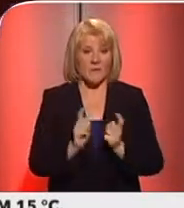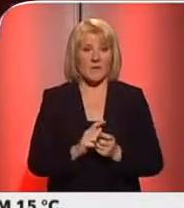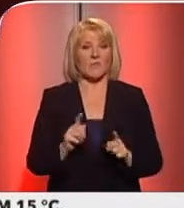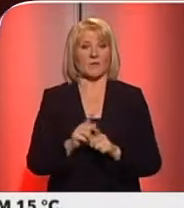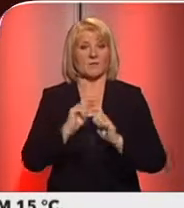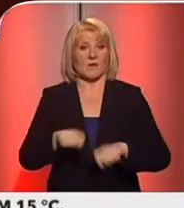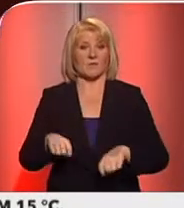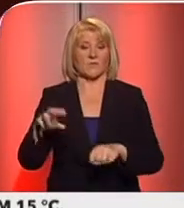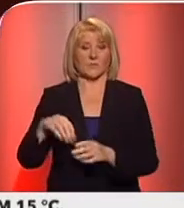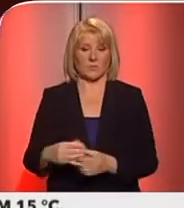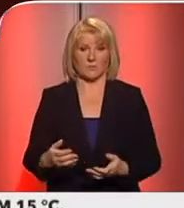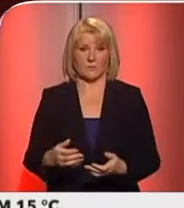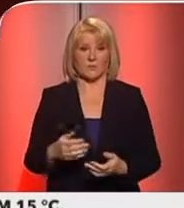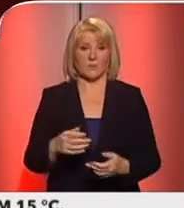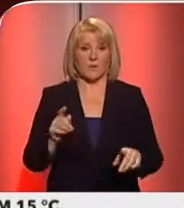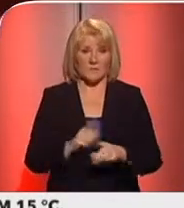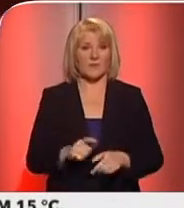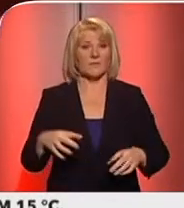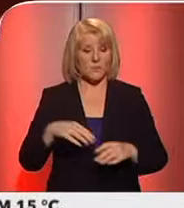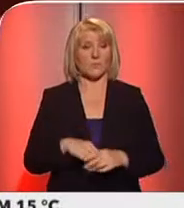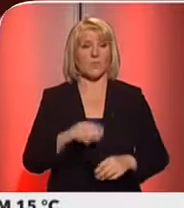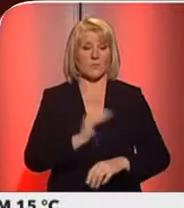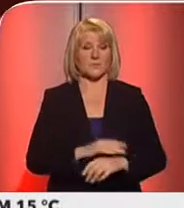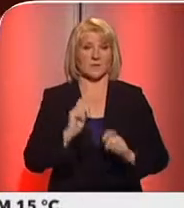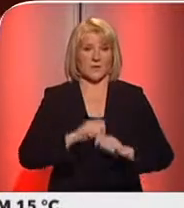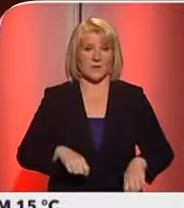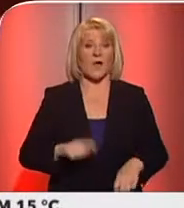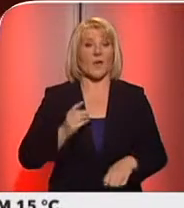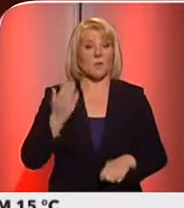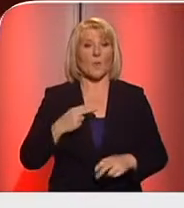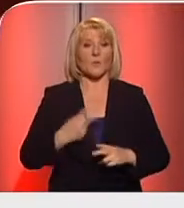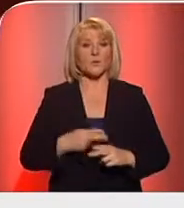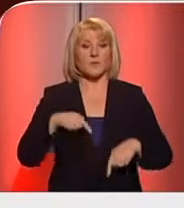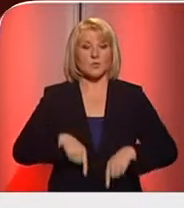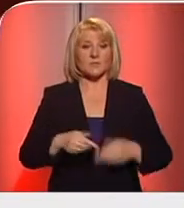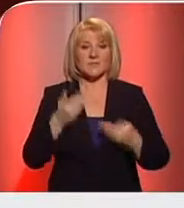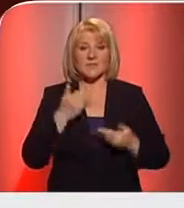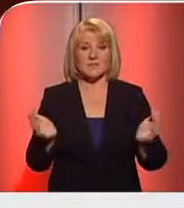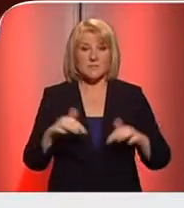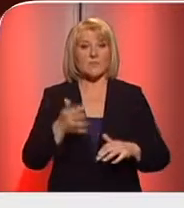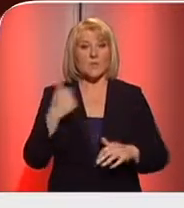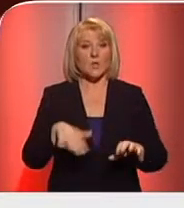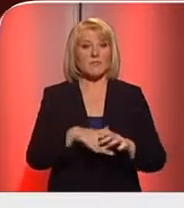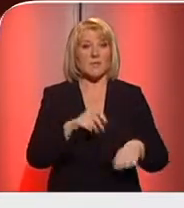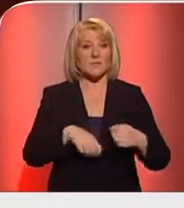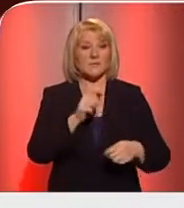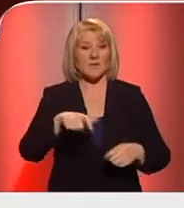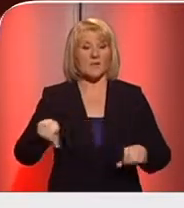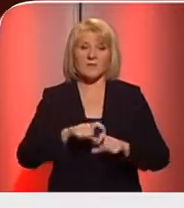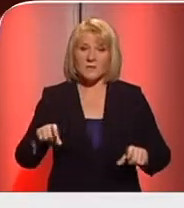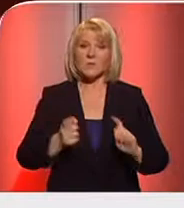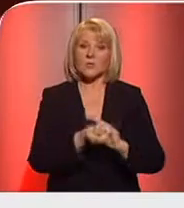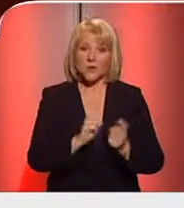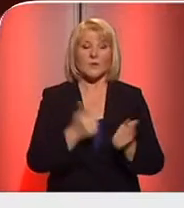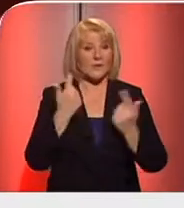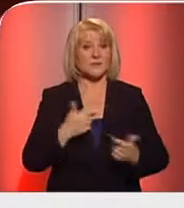A teď se snaží teda řešit i tu obecnou stávku. Přitom na posledním předsednictvu, který jsme měli, jsme se ze zaměstnavateli jasně shodli. Ať